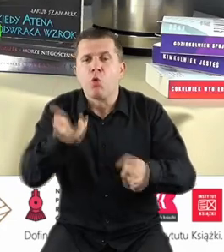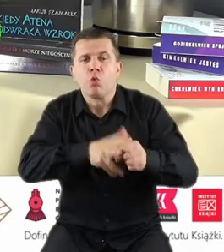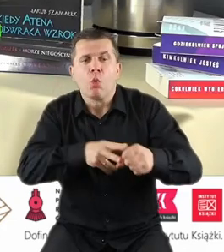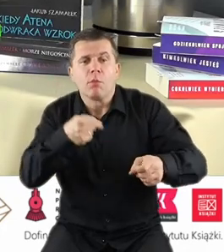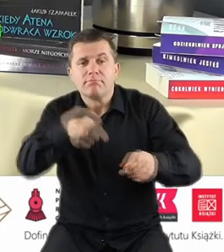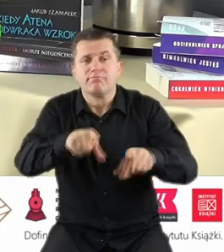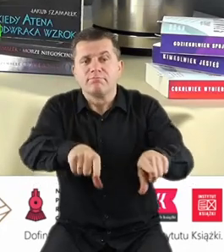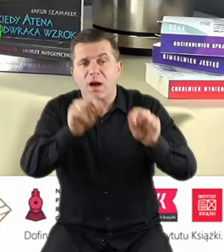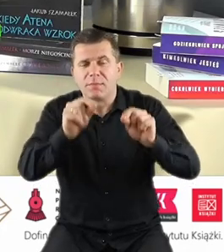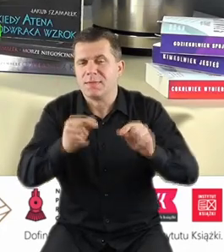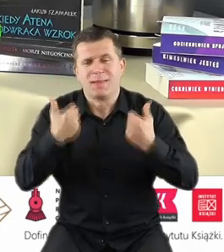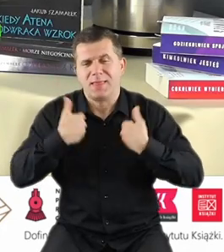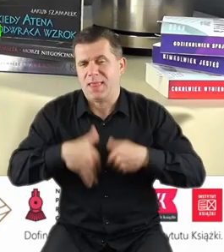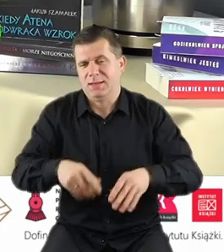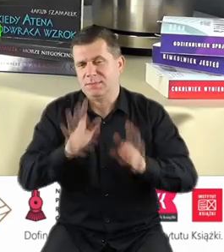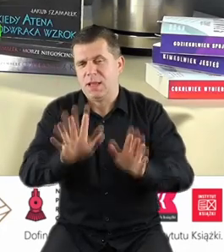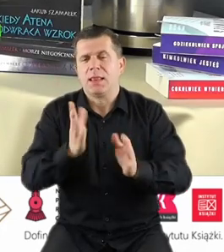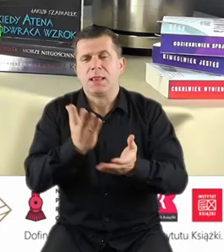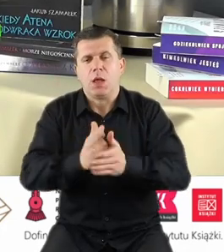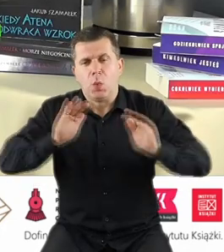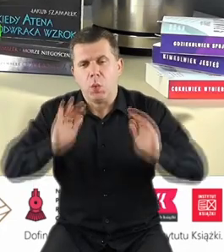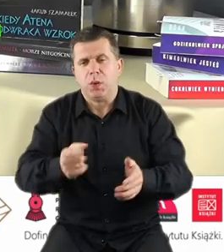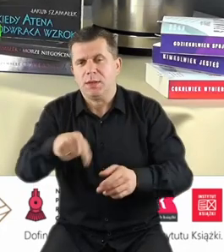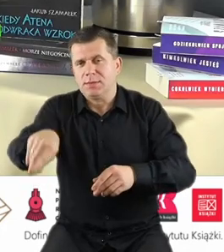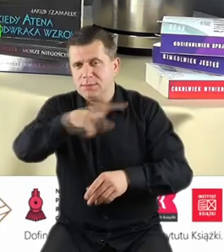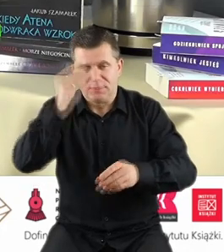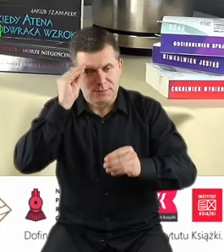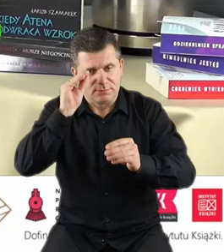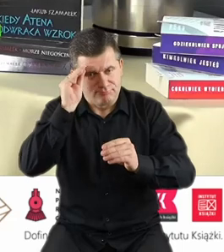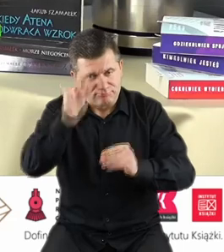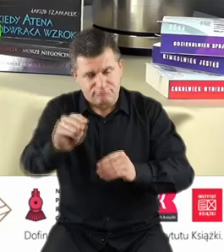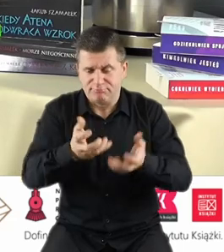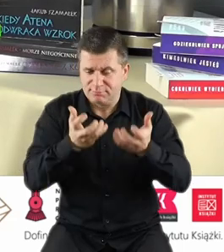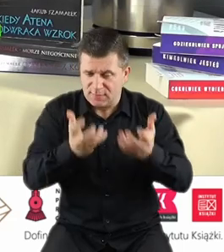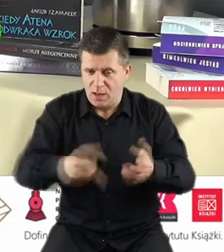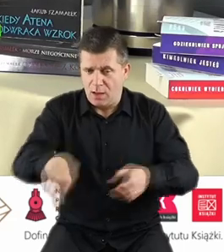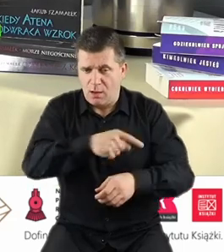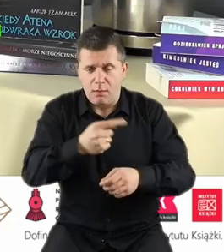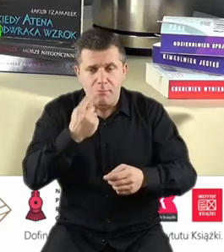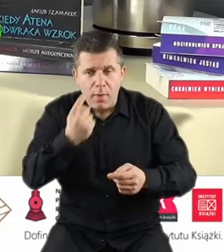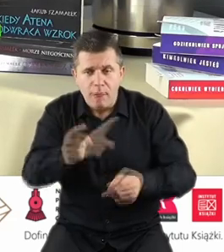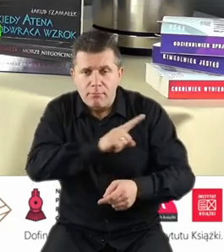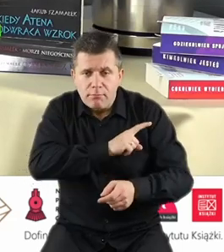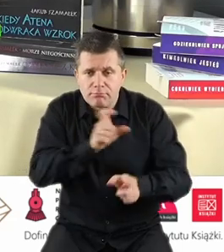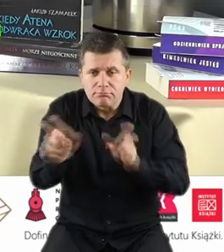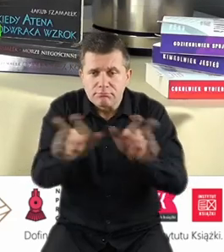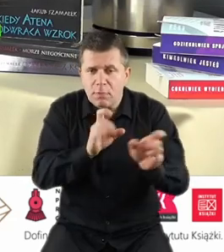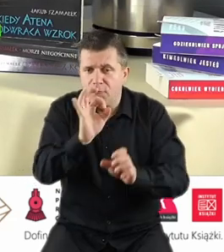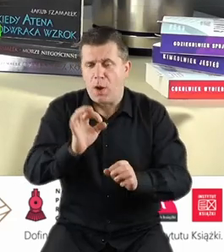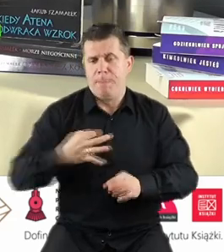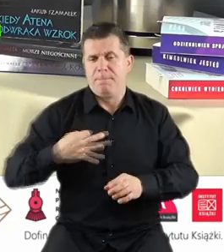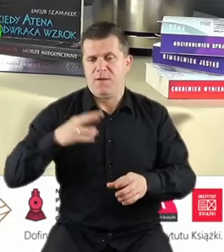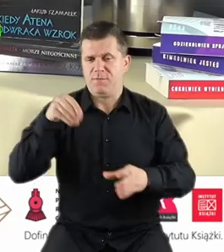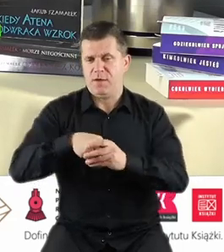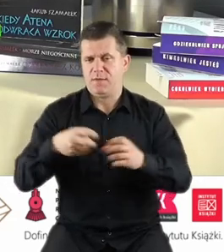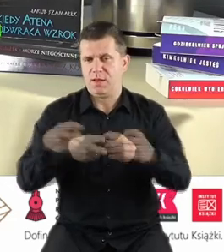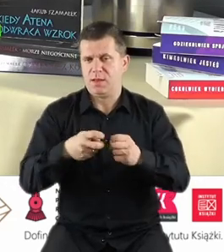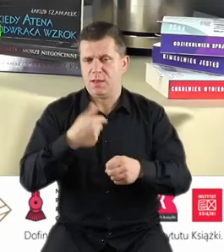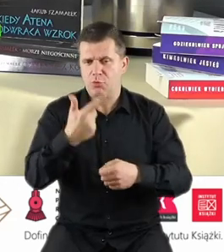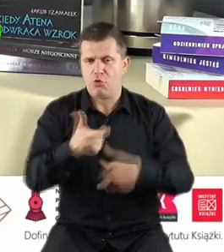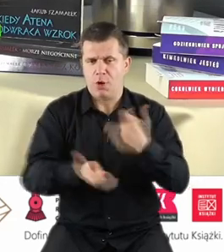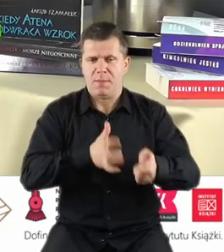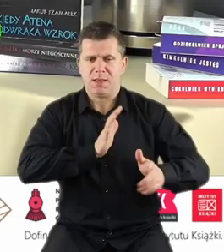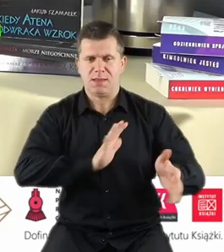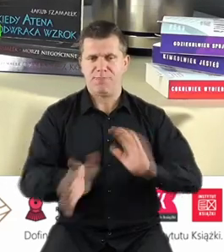się za nimi rozglądać i żeby o tą swoją prywatność w sieci dbać. To nie jest takie rozwiązanie systemowe, bo nie możemy oczekiwać, że każdy